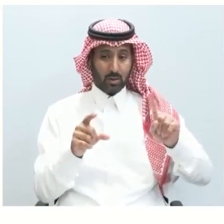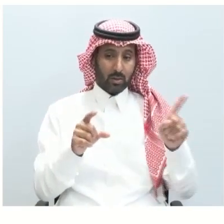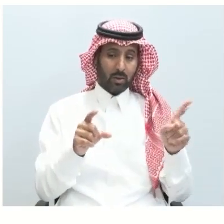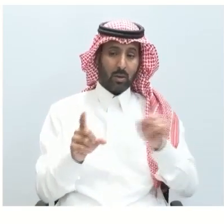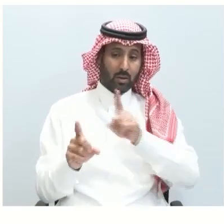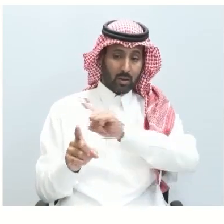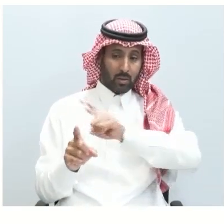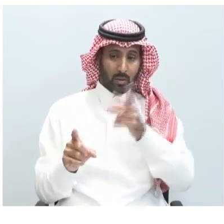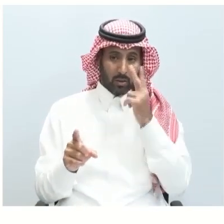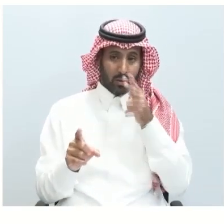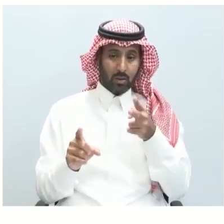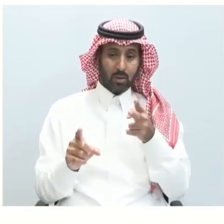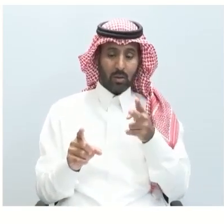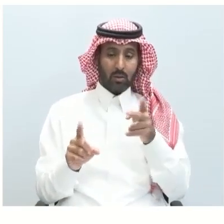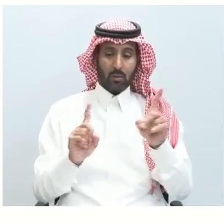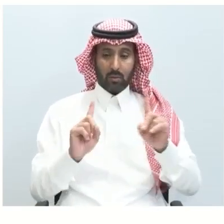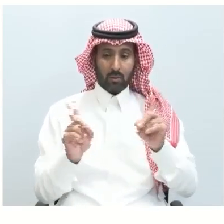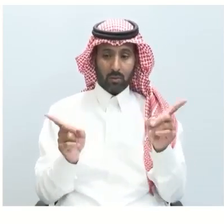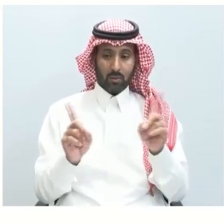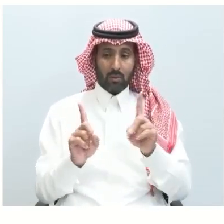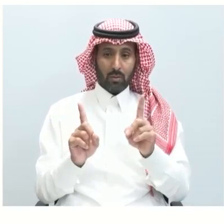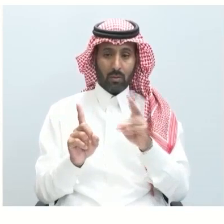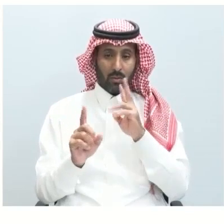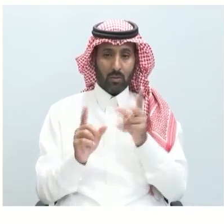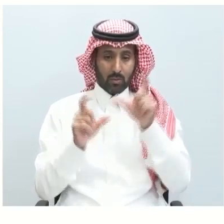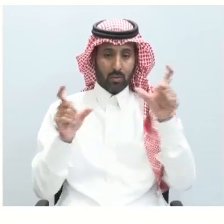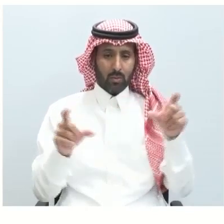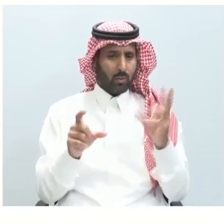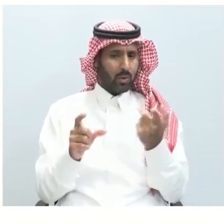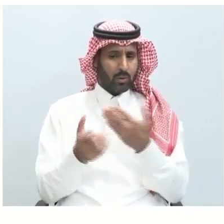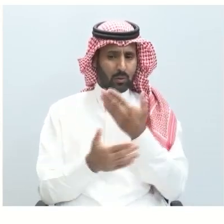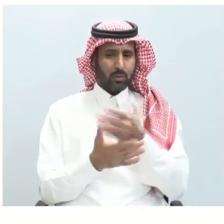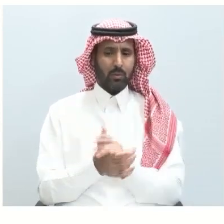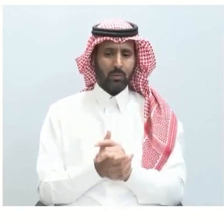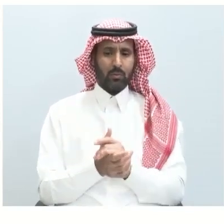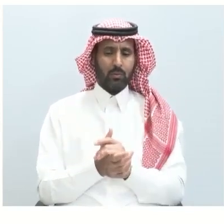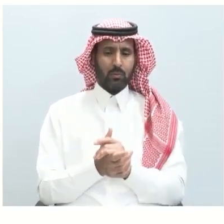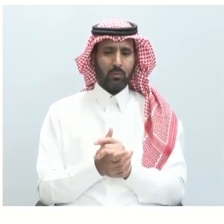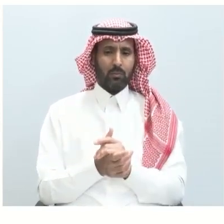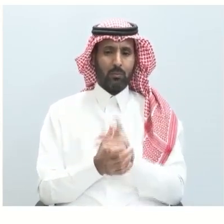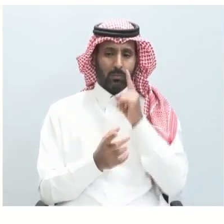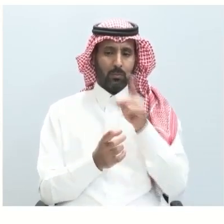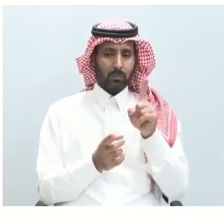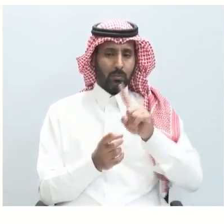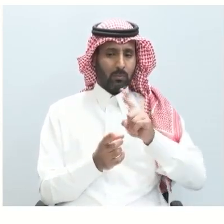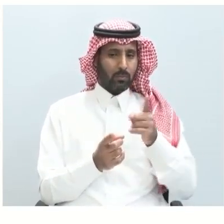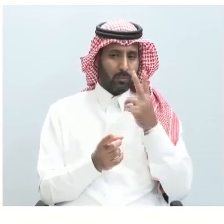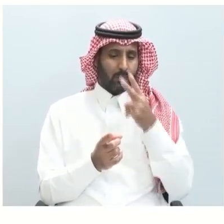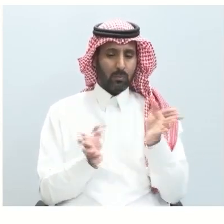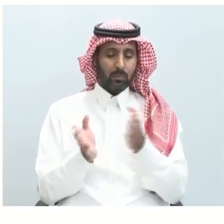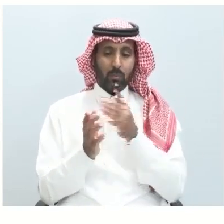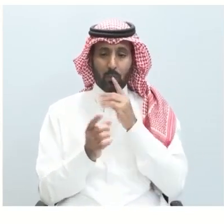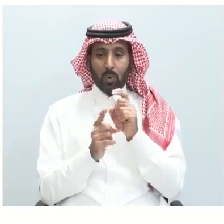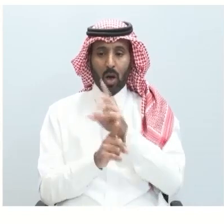قراءات العدادات الا قراءات الاشعاع انظر الان ماذا حدث ماذا حدث قلنا ان